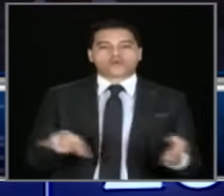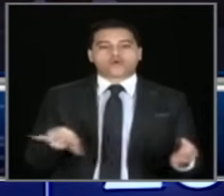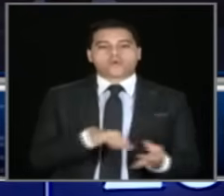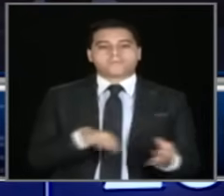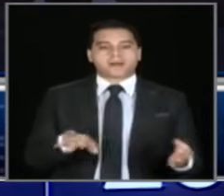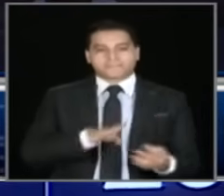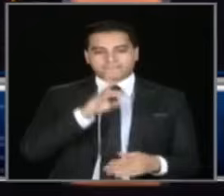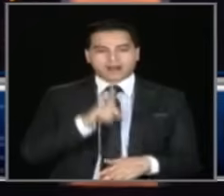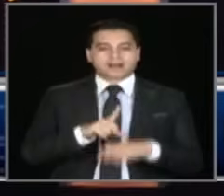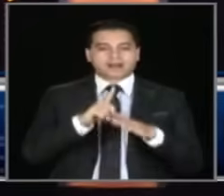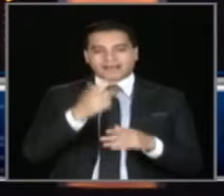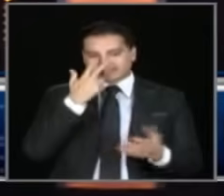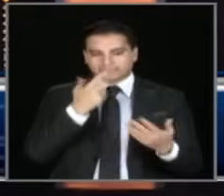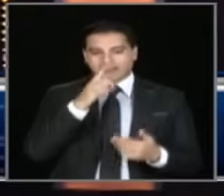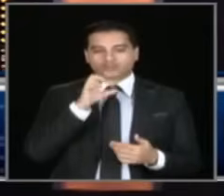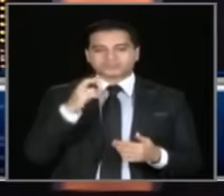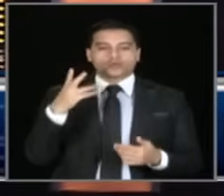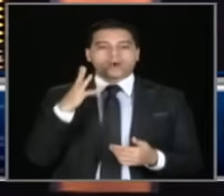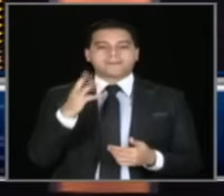1942، فما هي؟